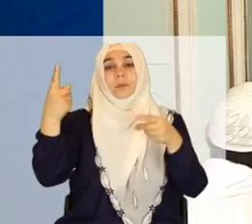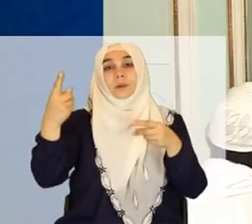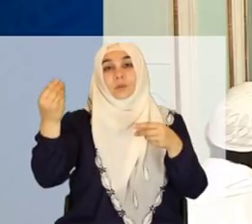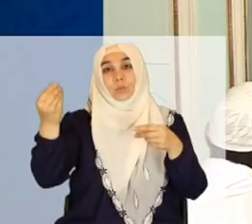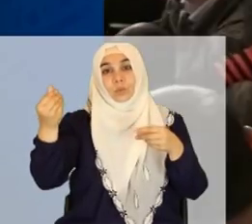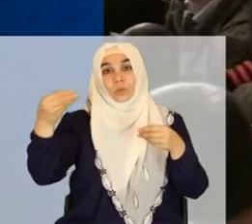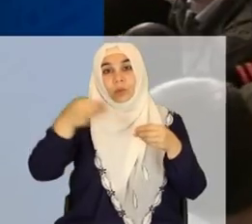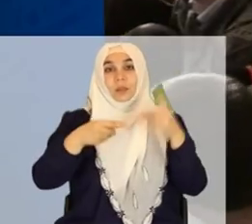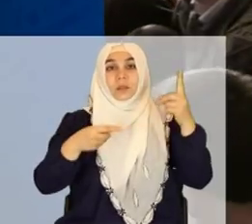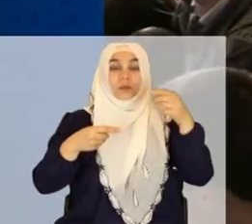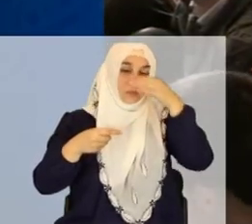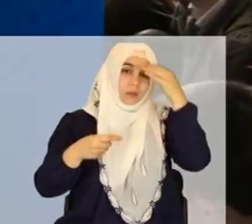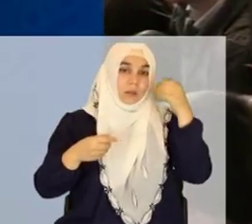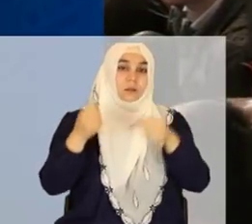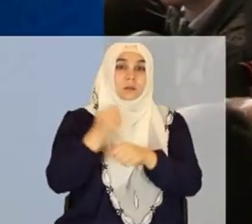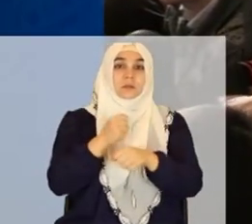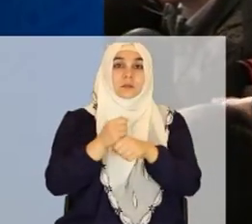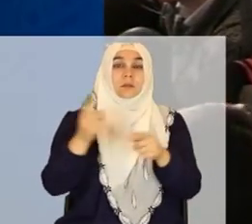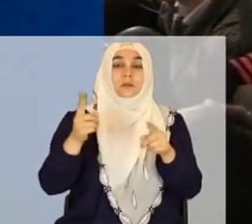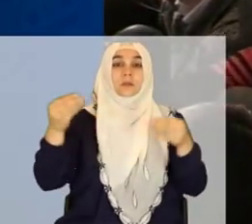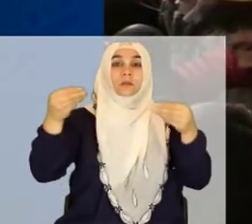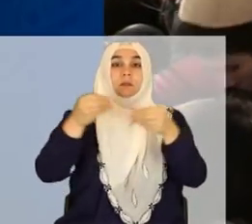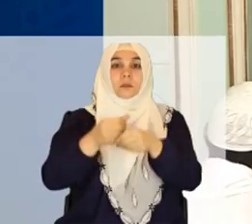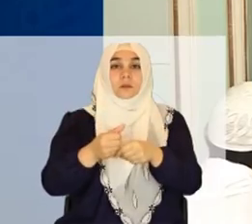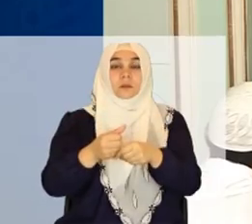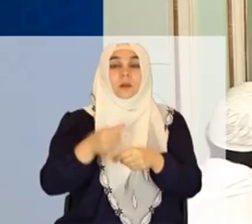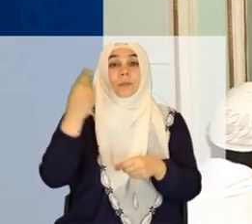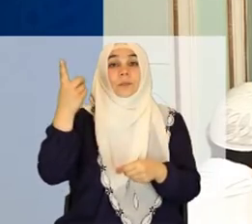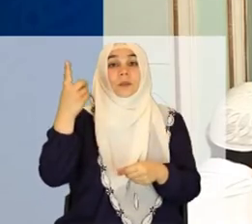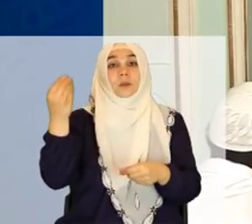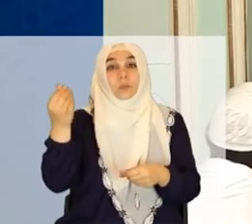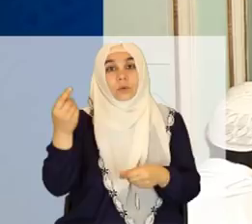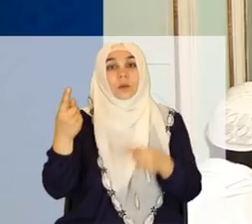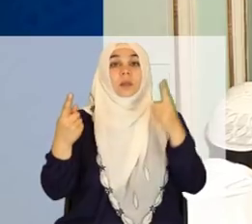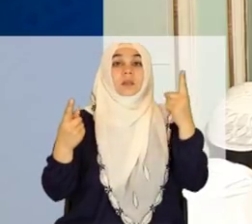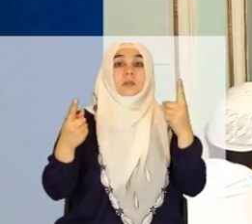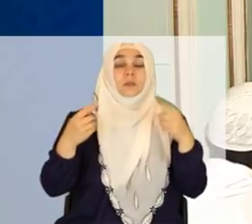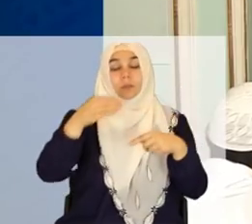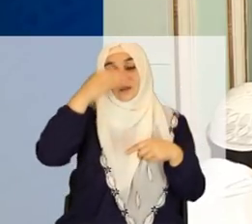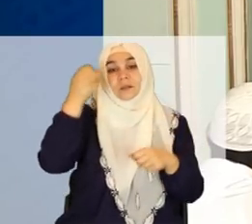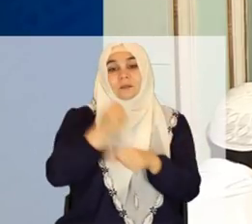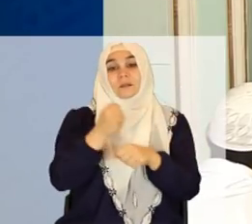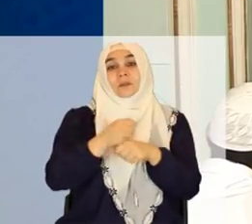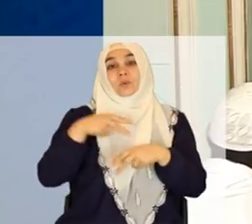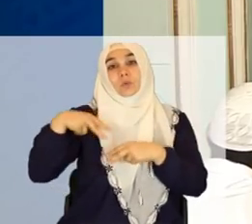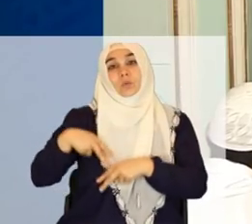Biridan pul, ikkinchisidan mehnat bo'ladi. Biridan pul, ikkinchisidan mehnat bo'ladi.